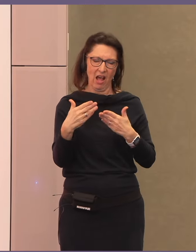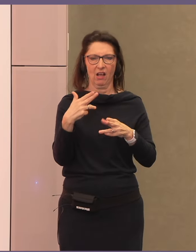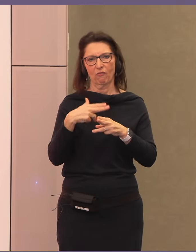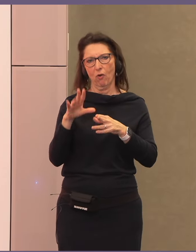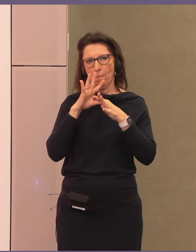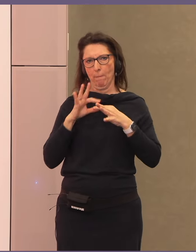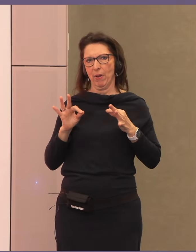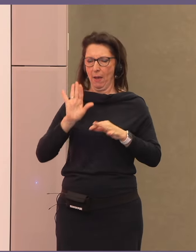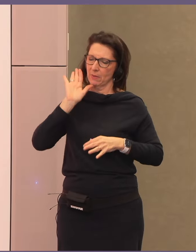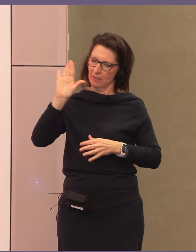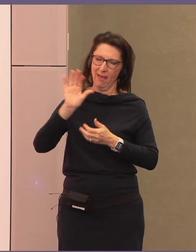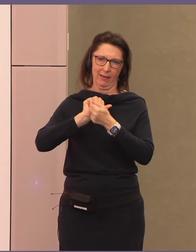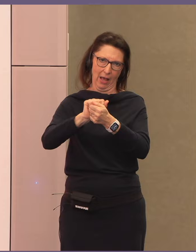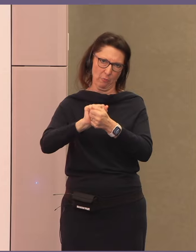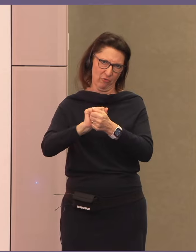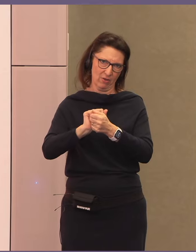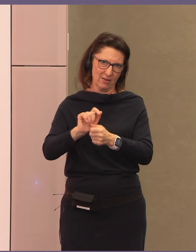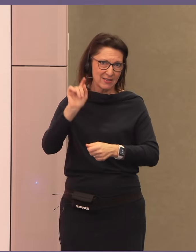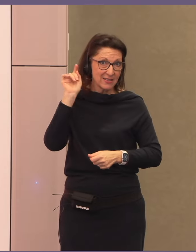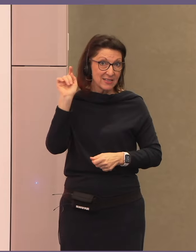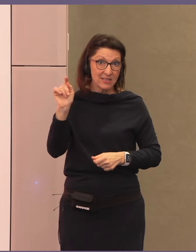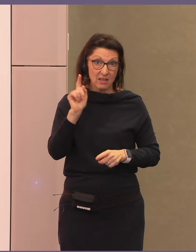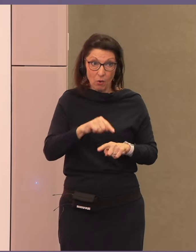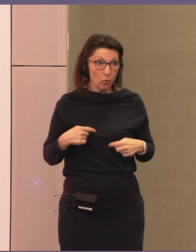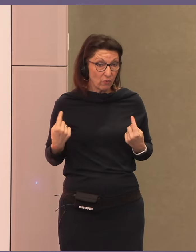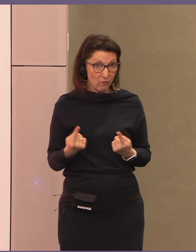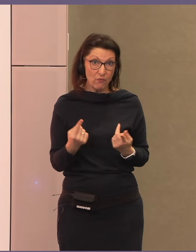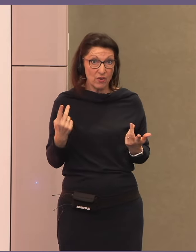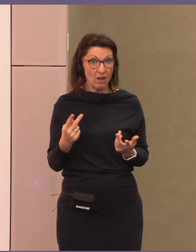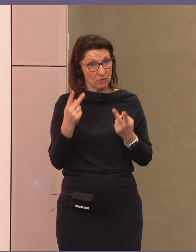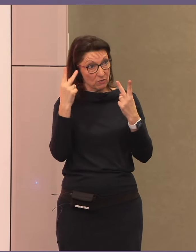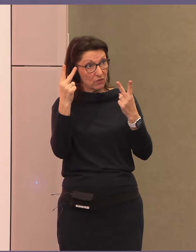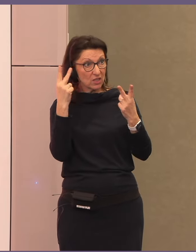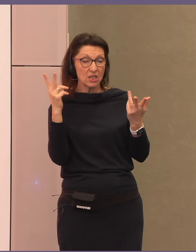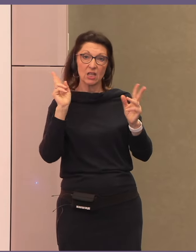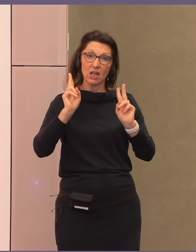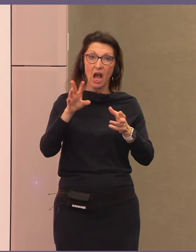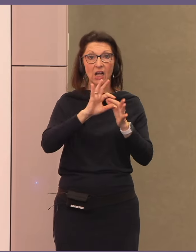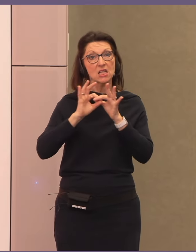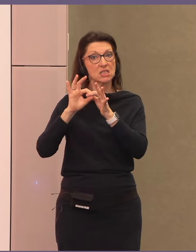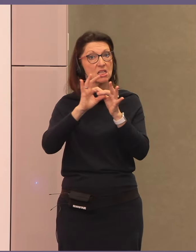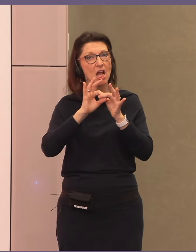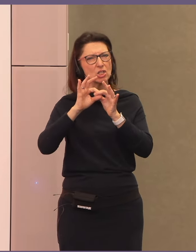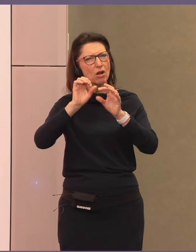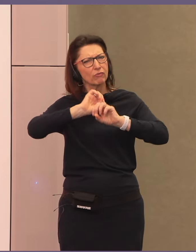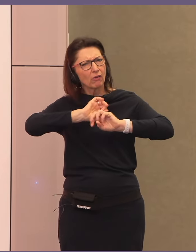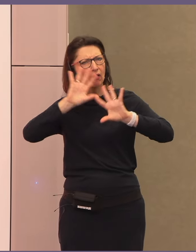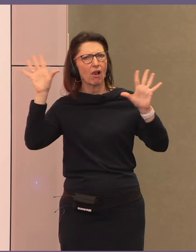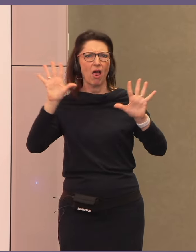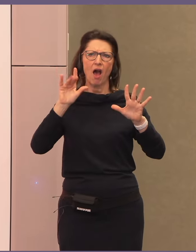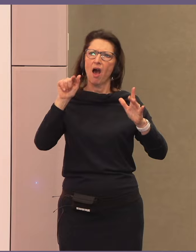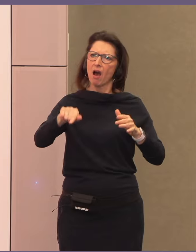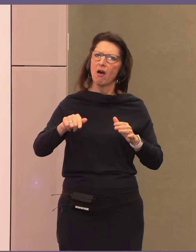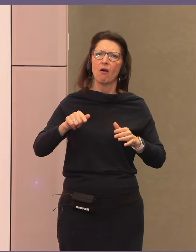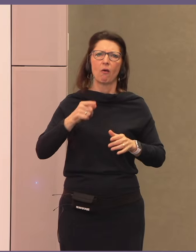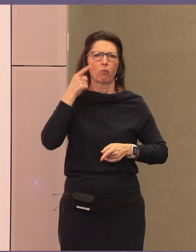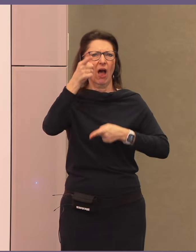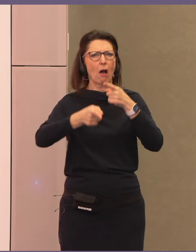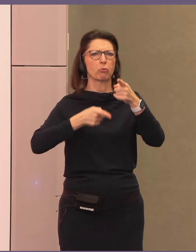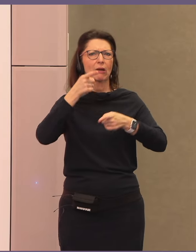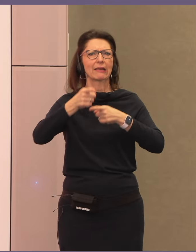wichtigsten Kampfmittel, die wir zur Verfügung haben für aufgeklärte Gesellschaft, für einen Konterpunkt gegen autoritäre